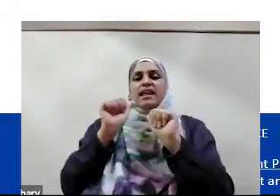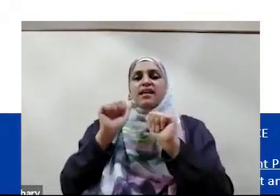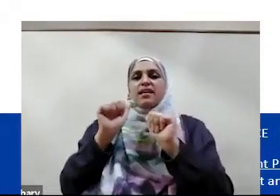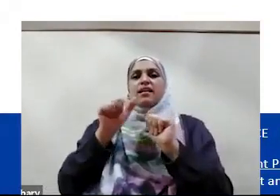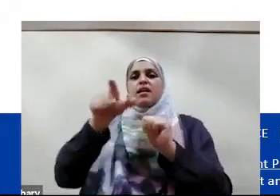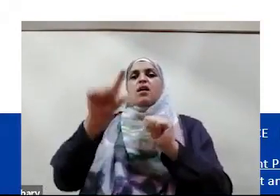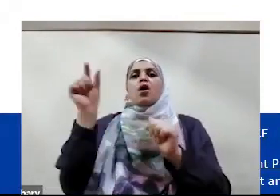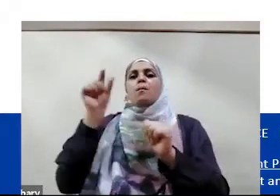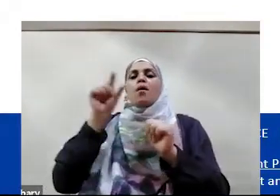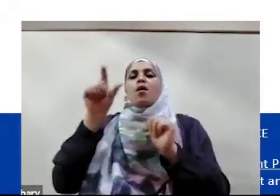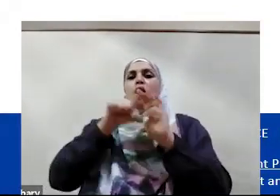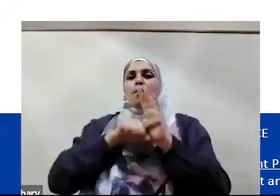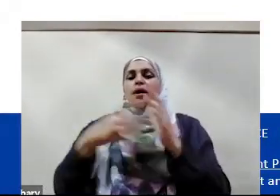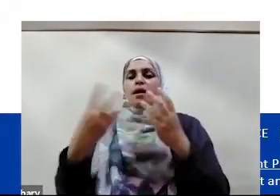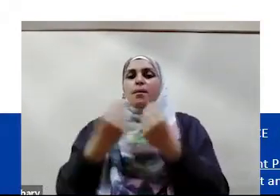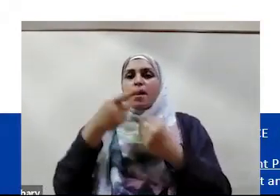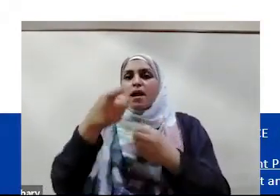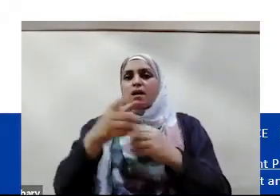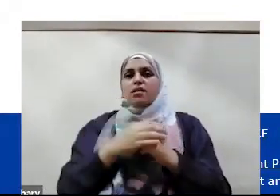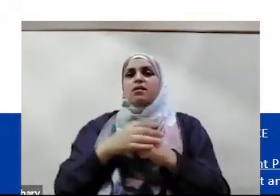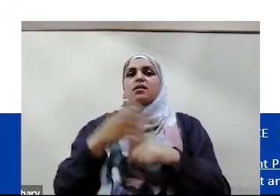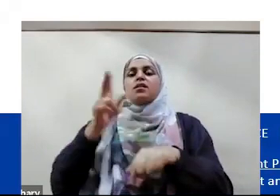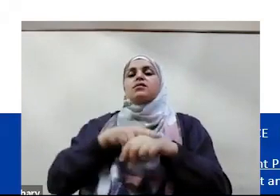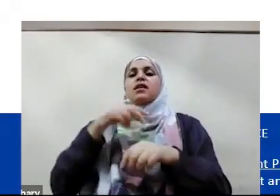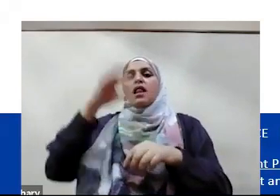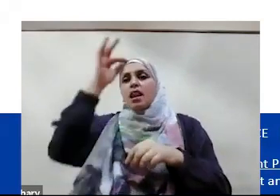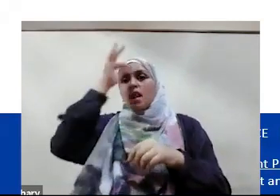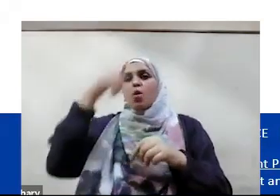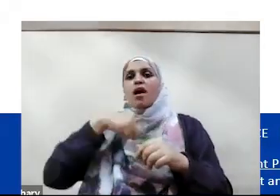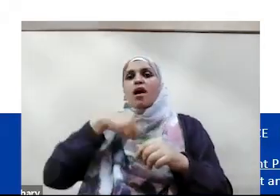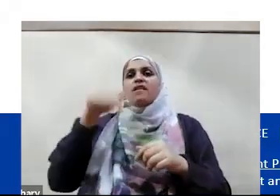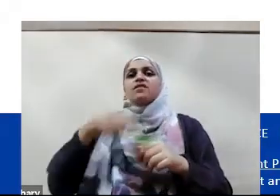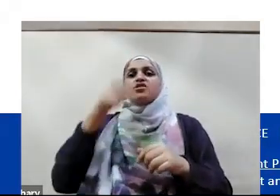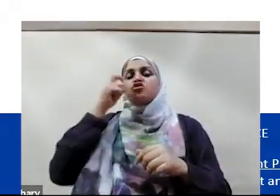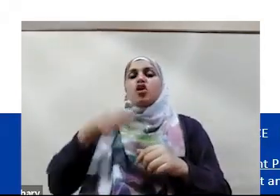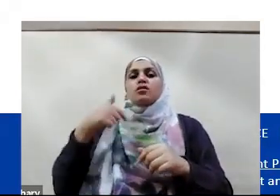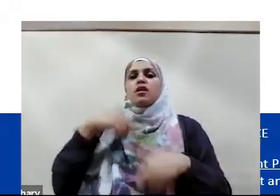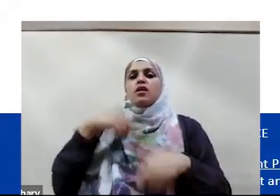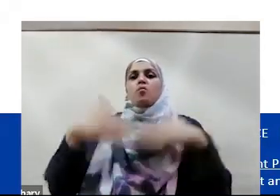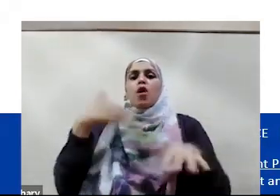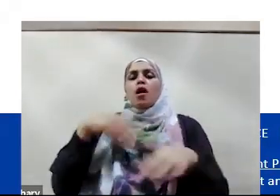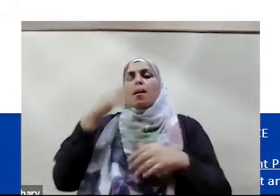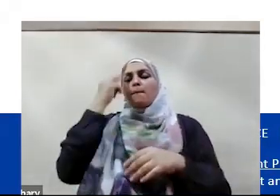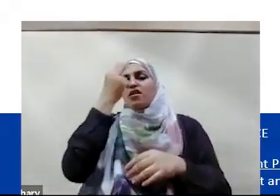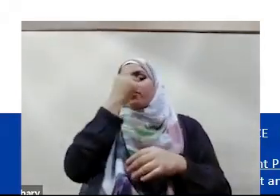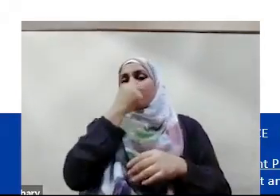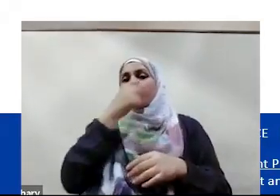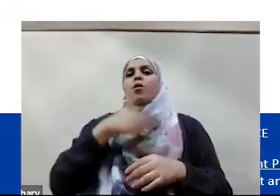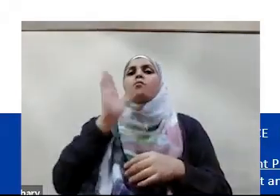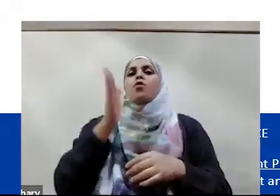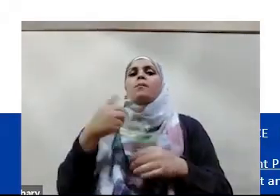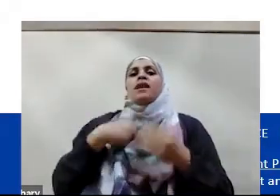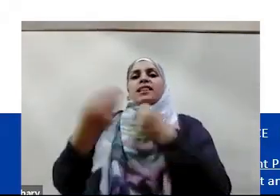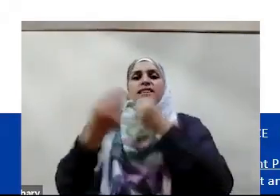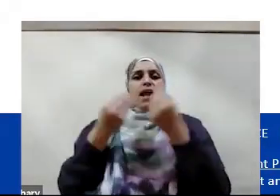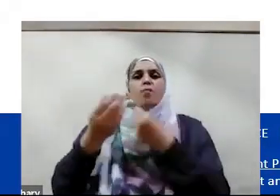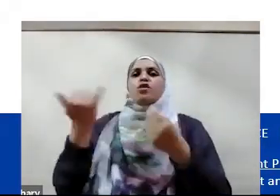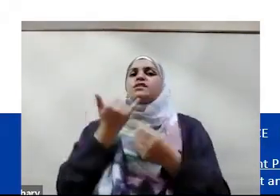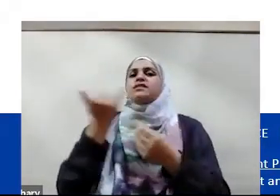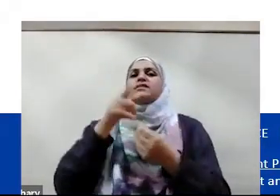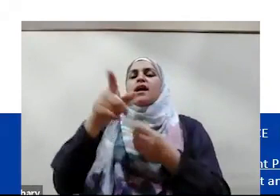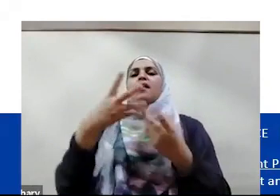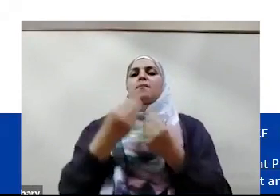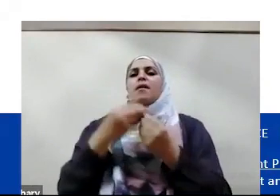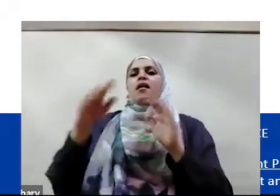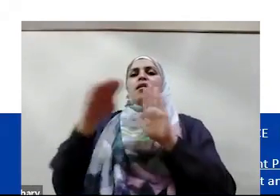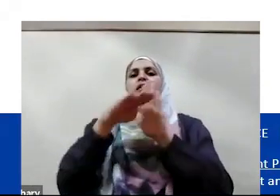البرامج بتاعتنا، في لو أنا حد عندي إعاقة بصرية أقدر إن أنا أتعامل مع الأبليكيشن إزاي بالسيستم